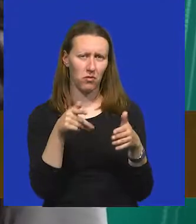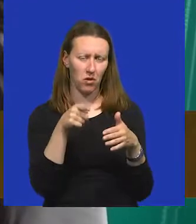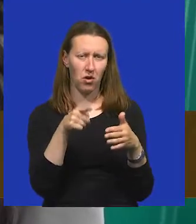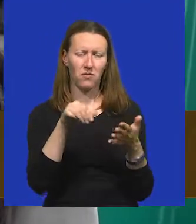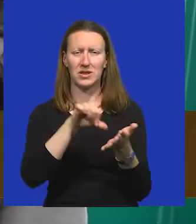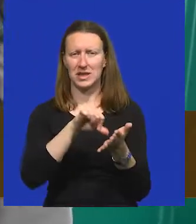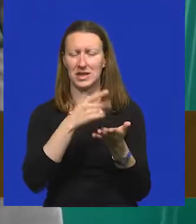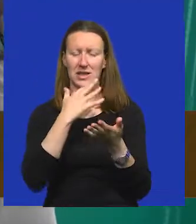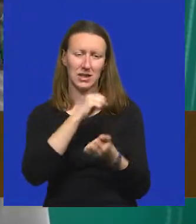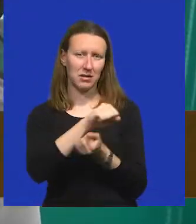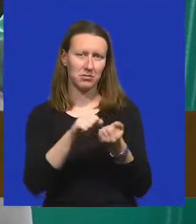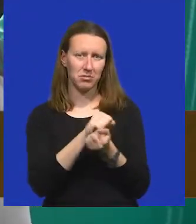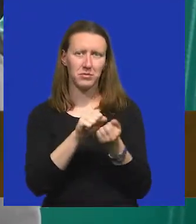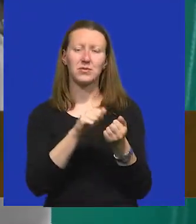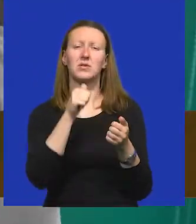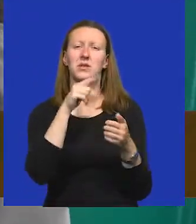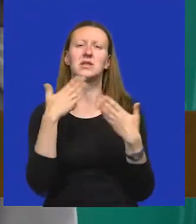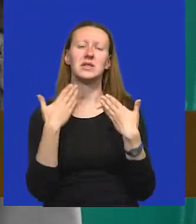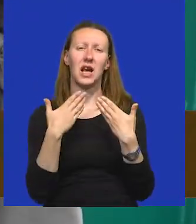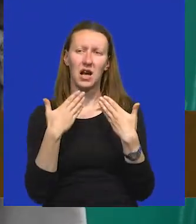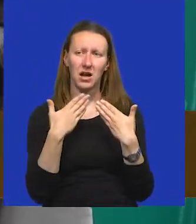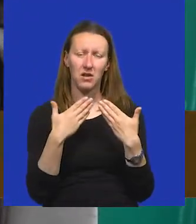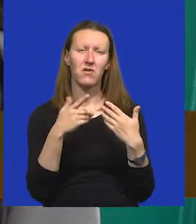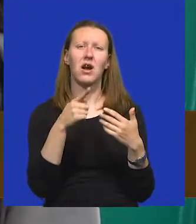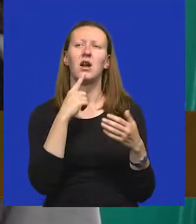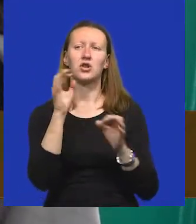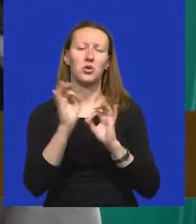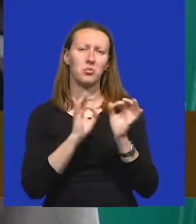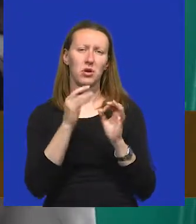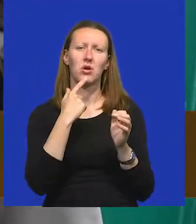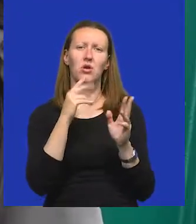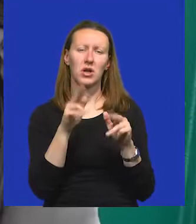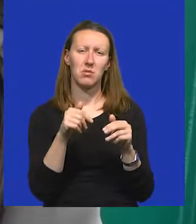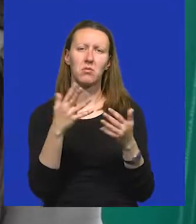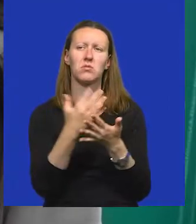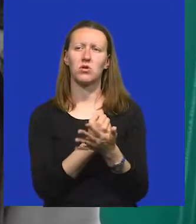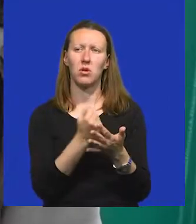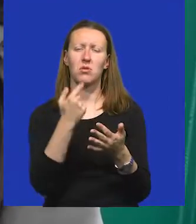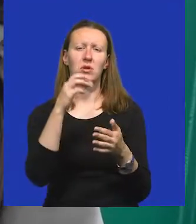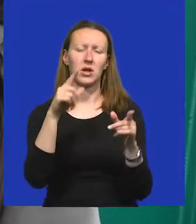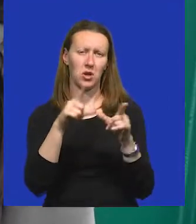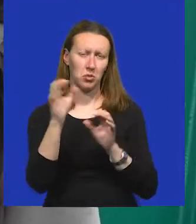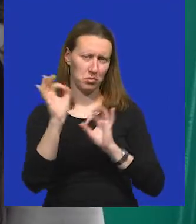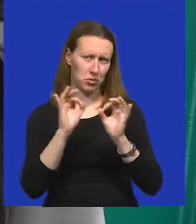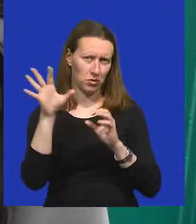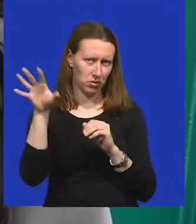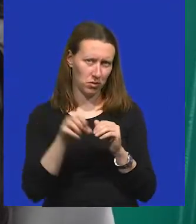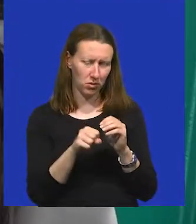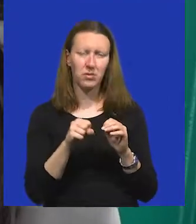aprire questo centro di riciclaggio, anche grazie al progetto che abbiamo ricevuto dall'Unione